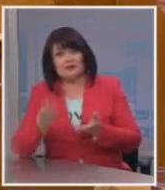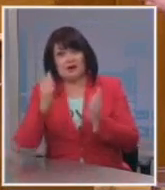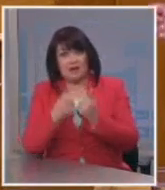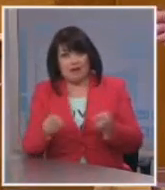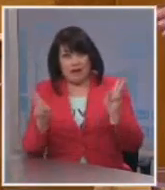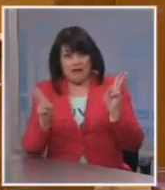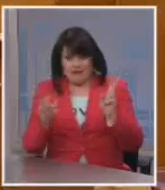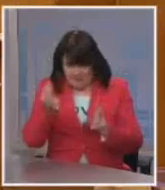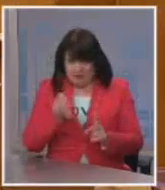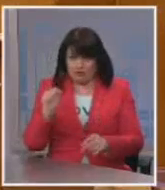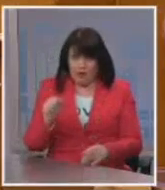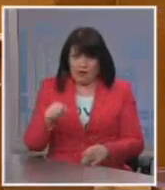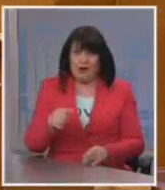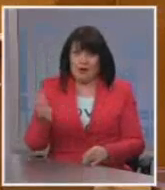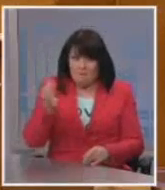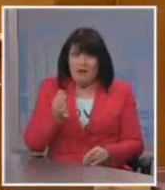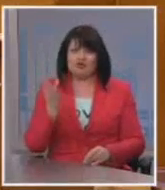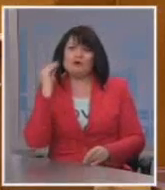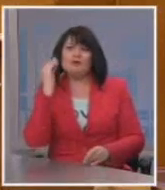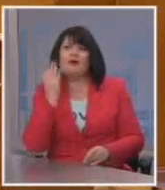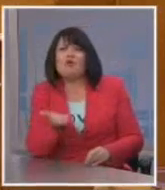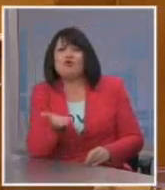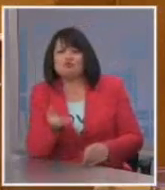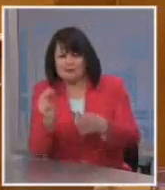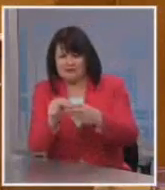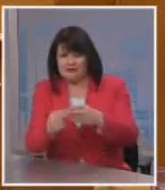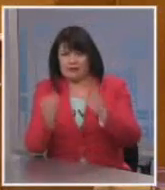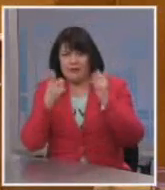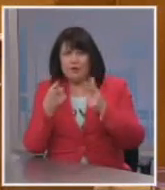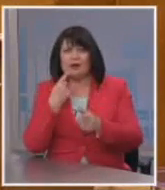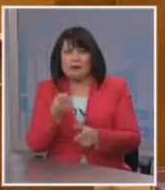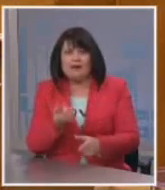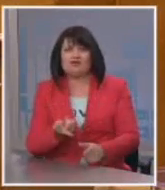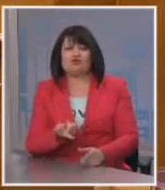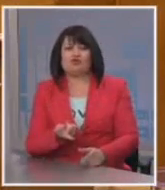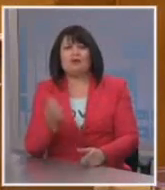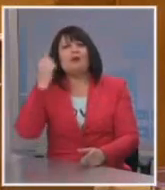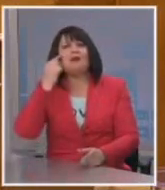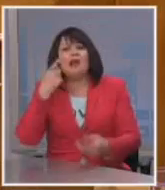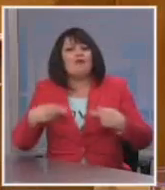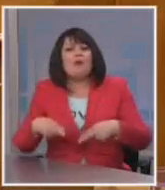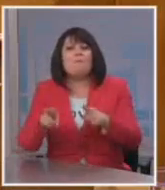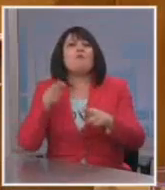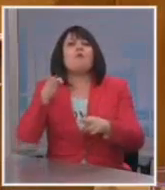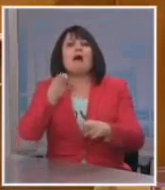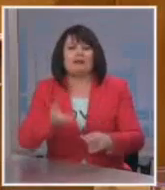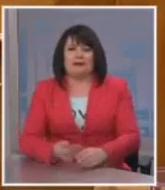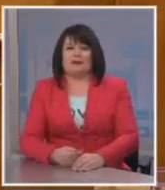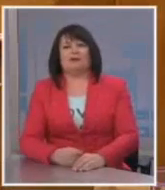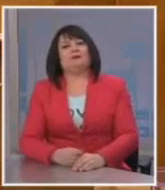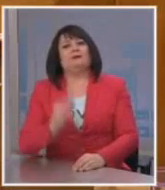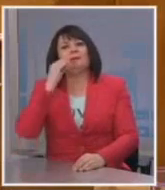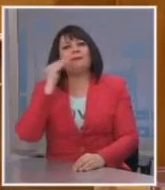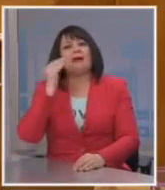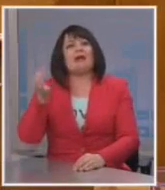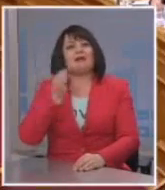Πέστε το. Και πέστε το δυνατά να σας ακούσει η ψηφοφόρη της Νέας Δημοκρατίας. Να καταλάβω ποιο δρόμο ακολουθείτε. Καταθέτω τη δήλωση με η Μαράκη τότε